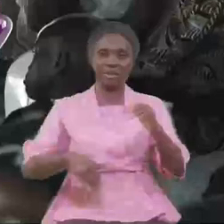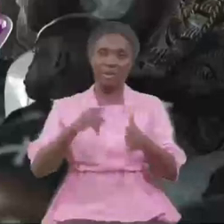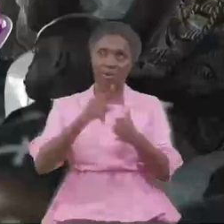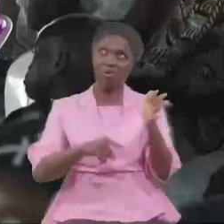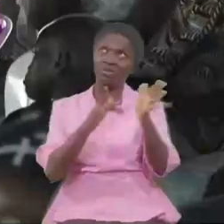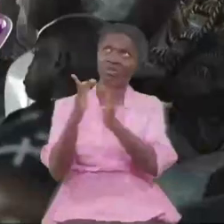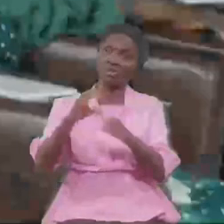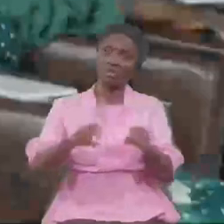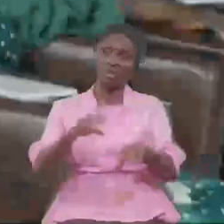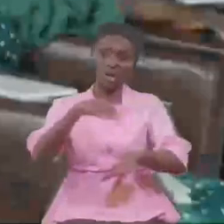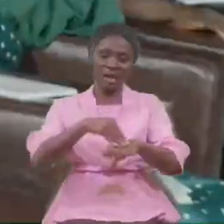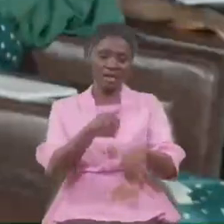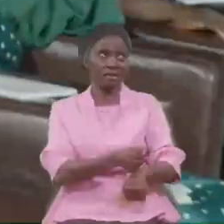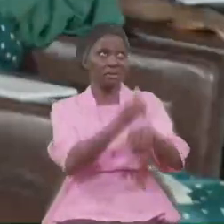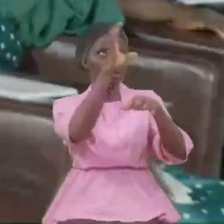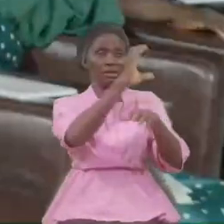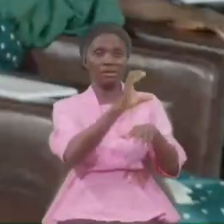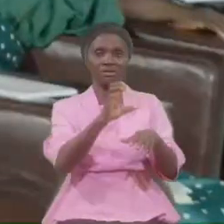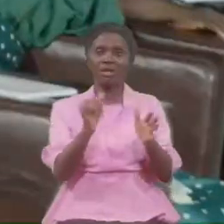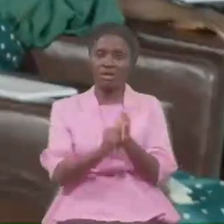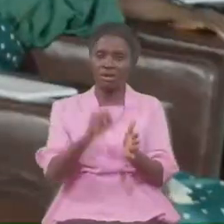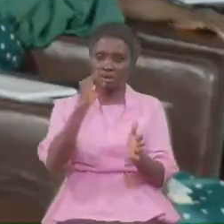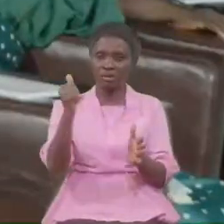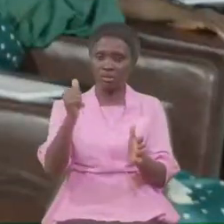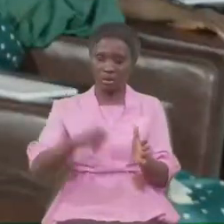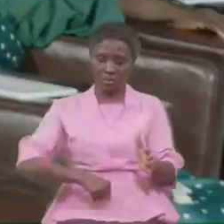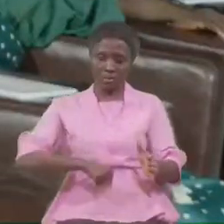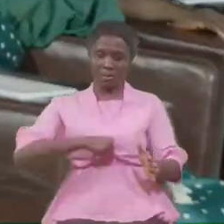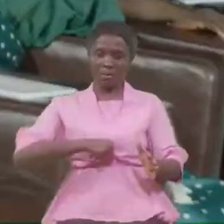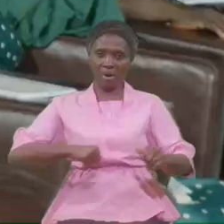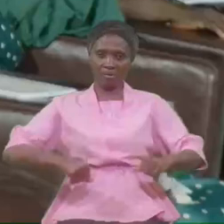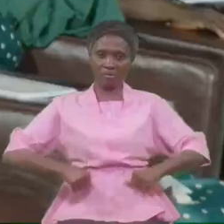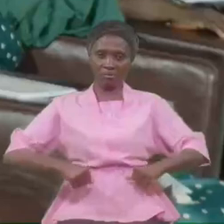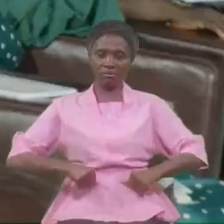Vous êtes si orgueilleux, si fanfaron, que vous croyez faire quelque chose